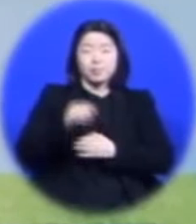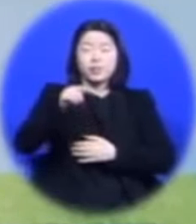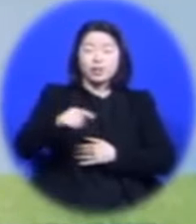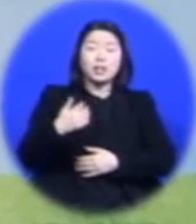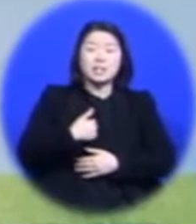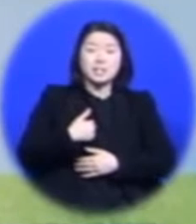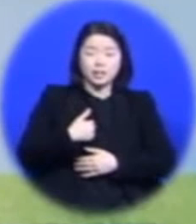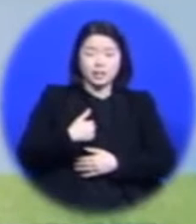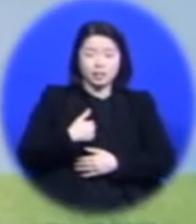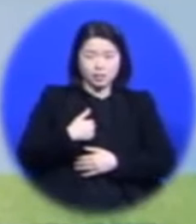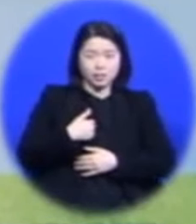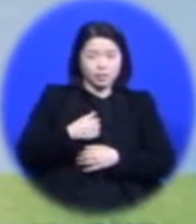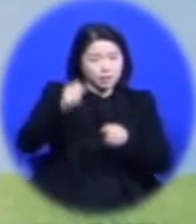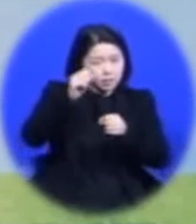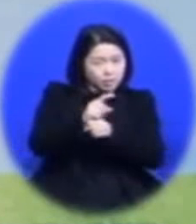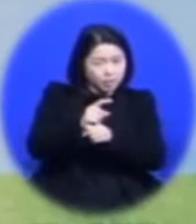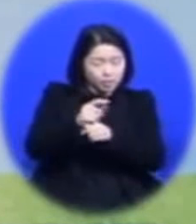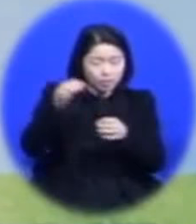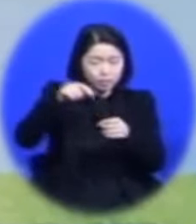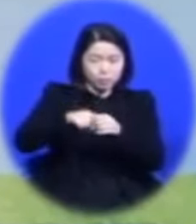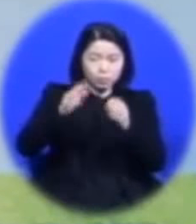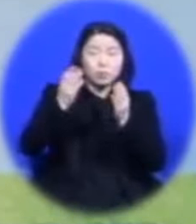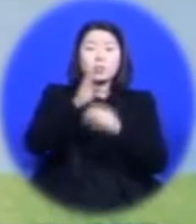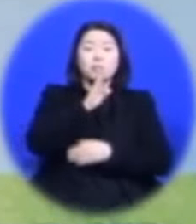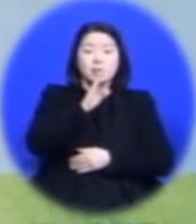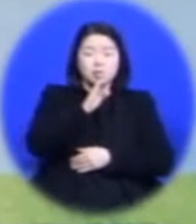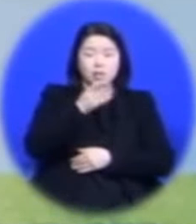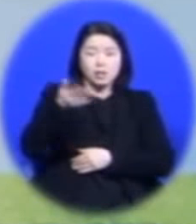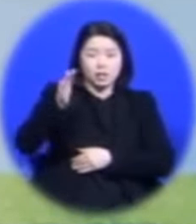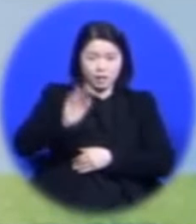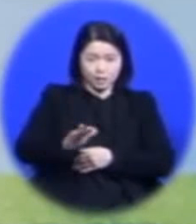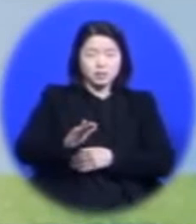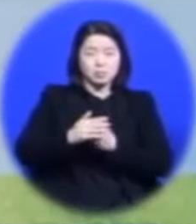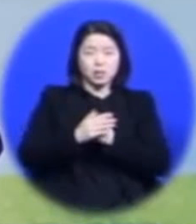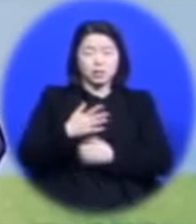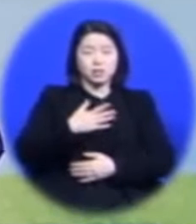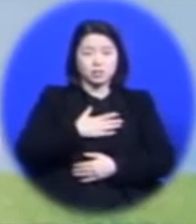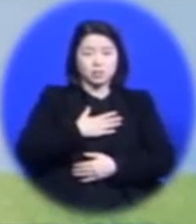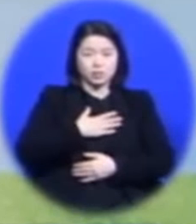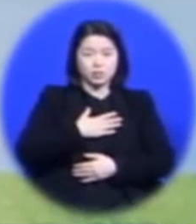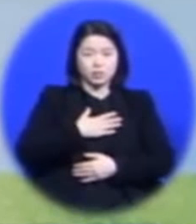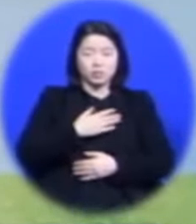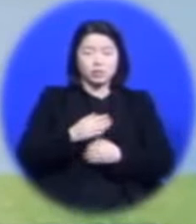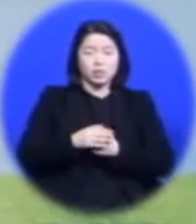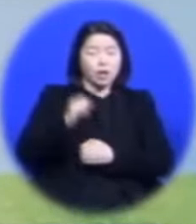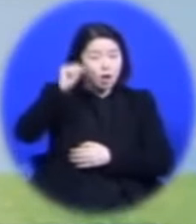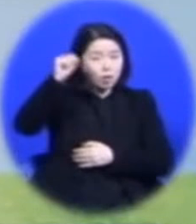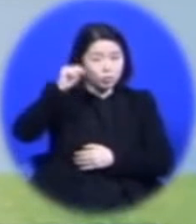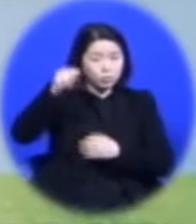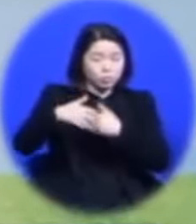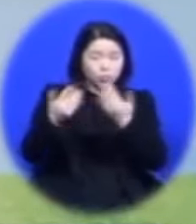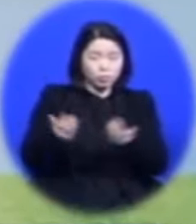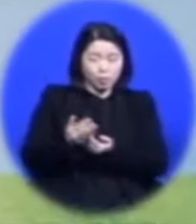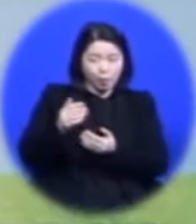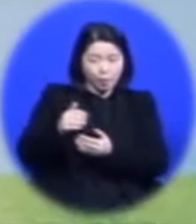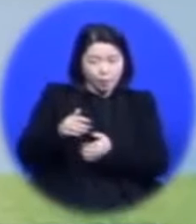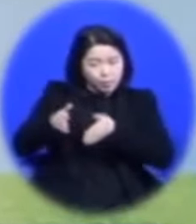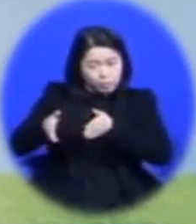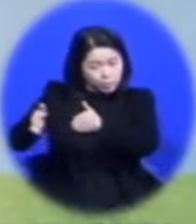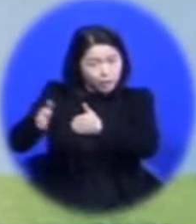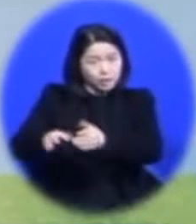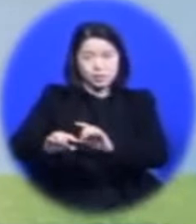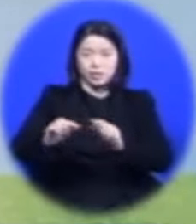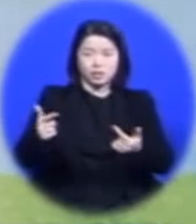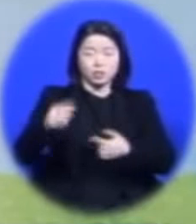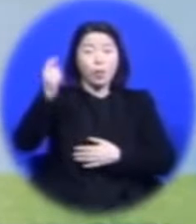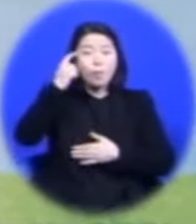제게는 성향적으로 맞습니다 그런데 저는 운동권에 빠지지 않았어요